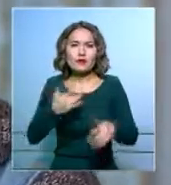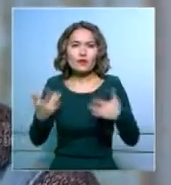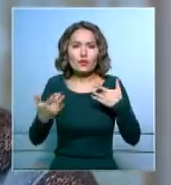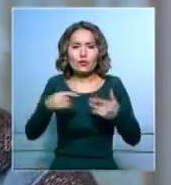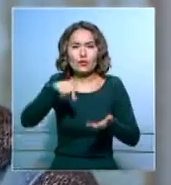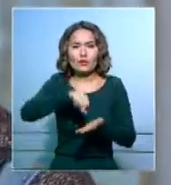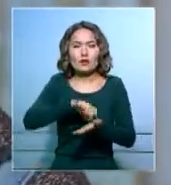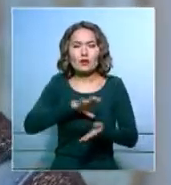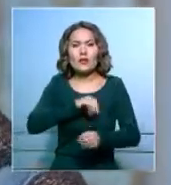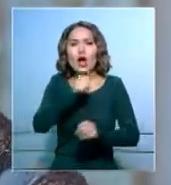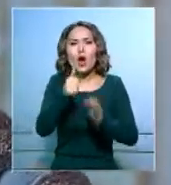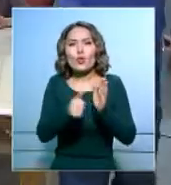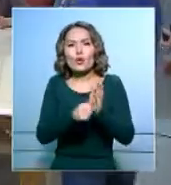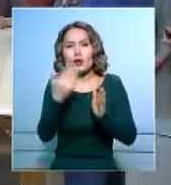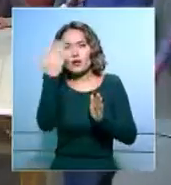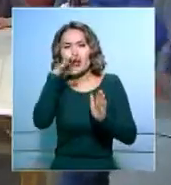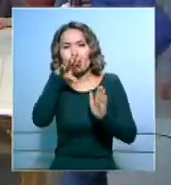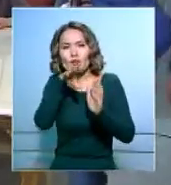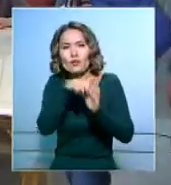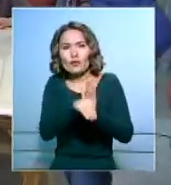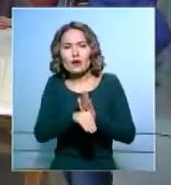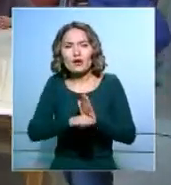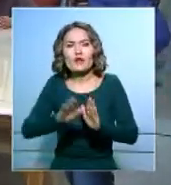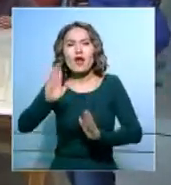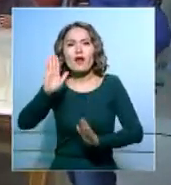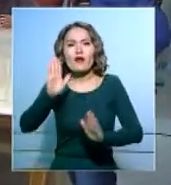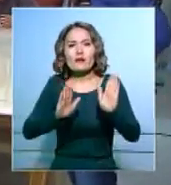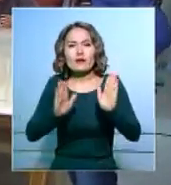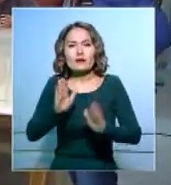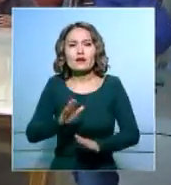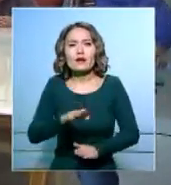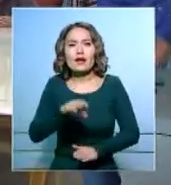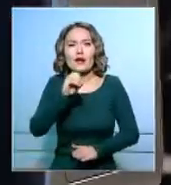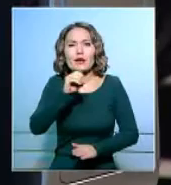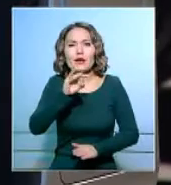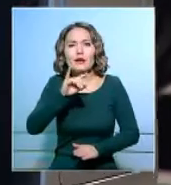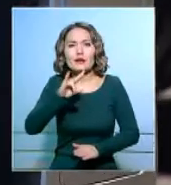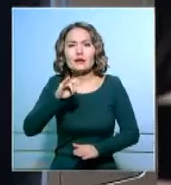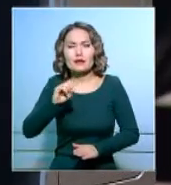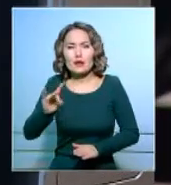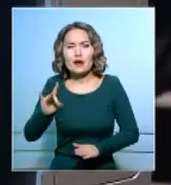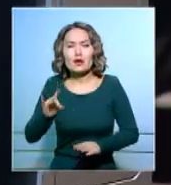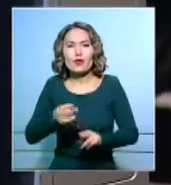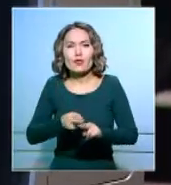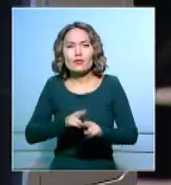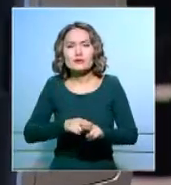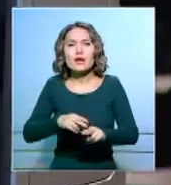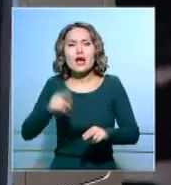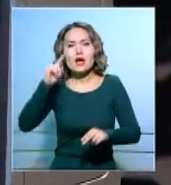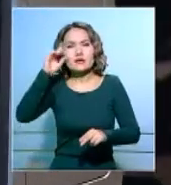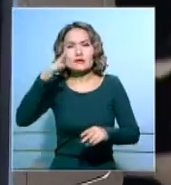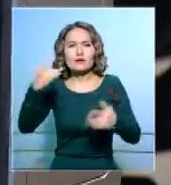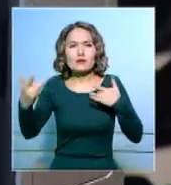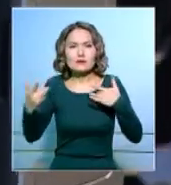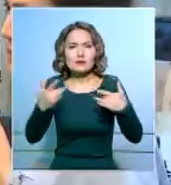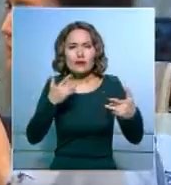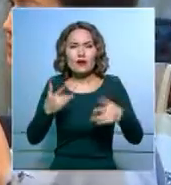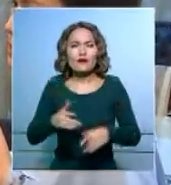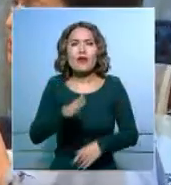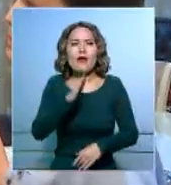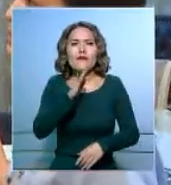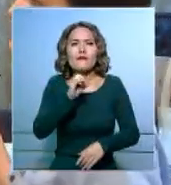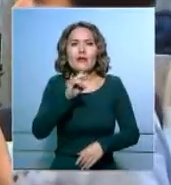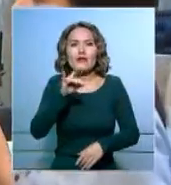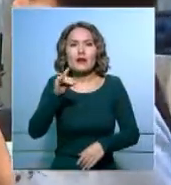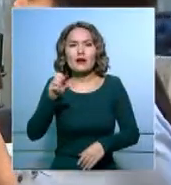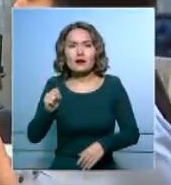тұратын фильмнің режиссері Ернар Нұрғалиев. Телехикаяда басты рөлдерді Венера Нығматулина, Айнұр Ниязова, Жандос Айбасов, Нұрлан